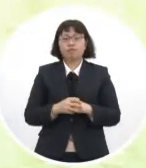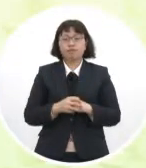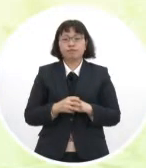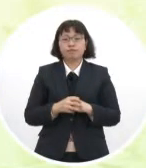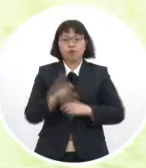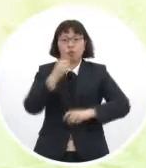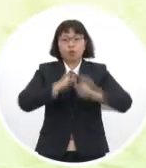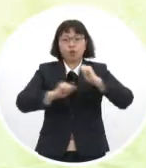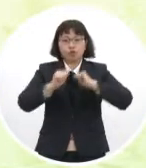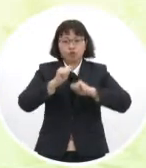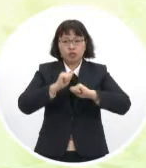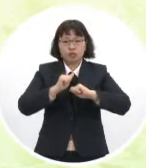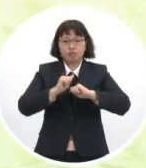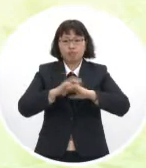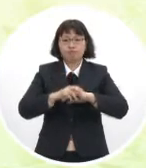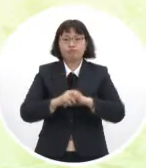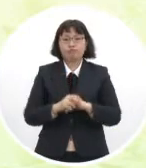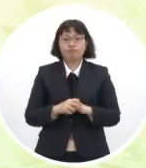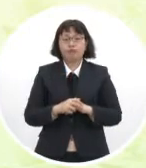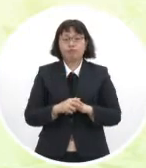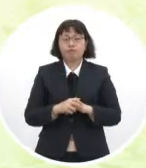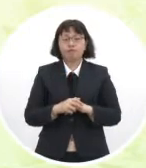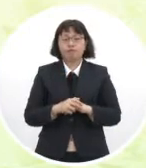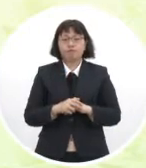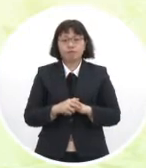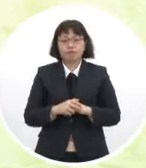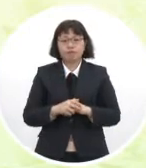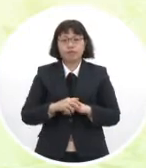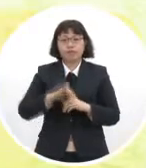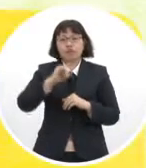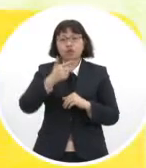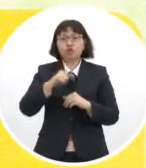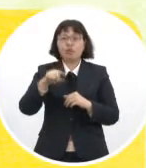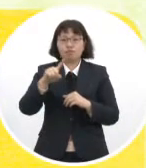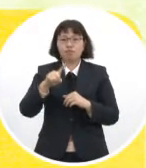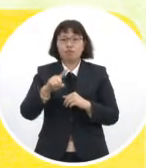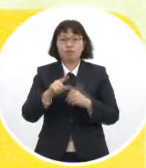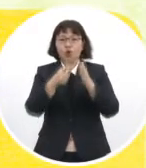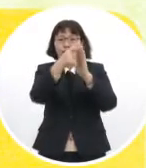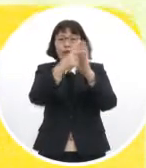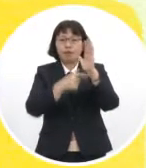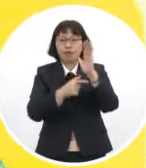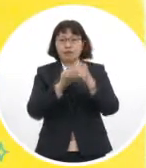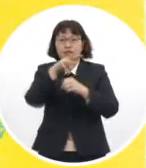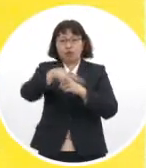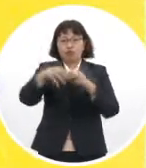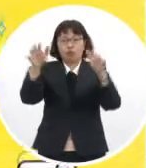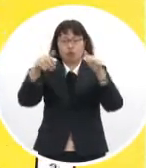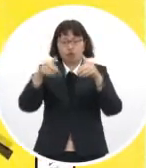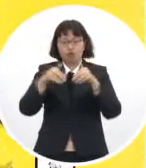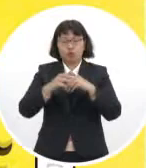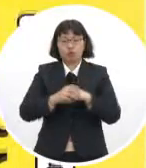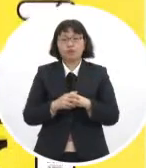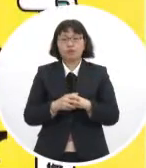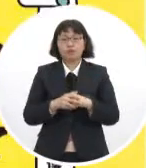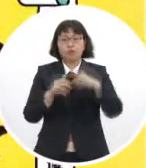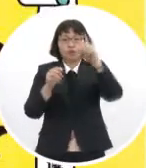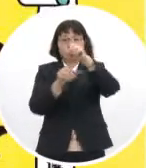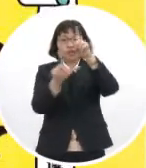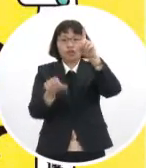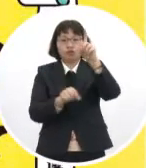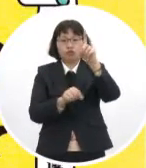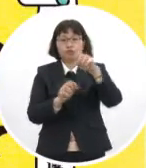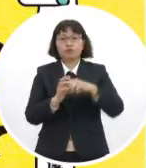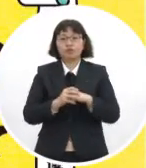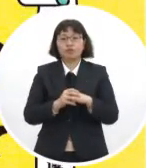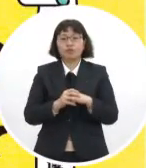その取り組みの一環として、育メンを題材とした川柳を募集して、11月にはその最優秀